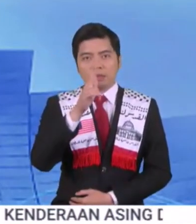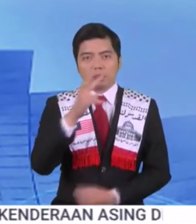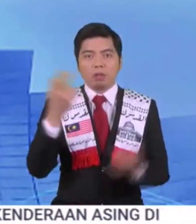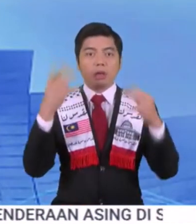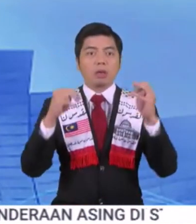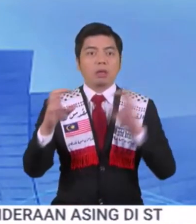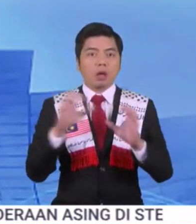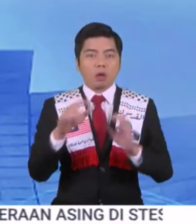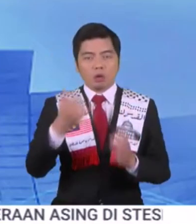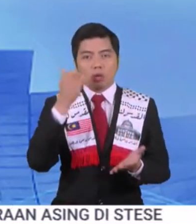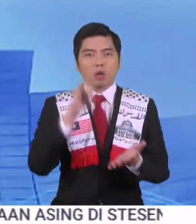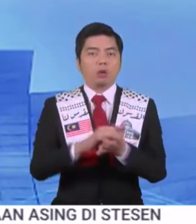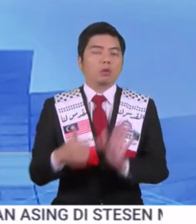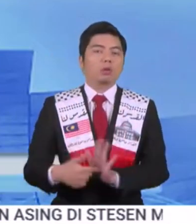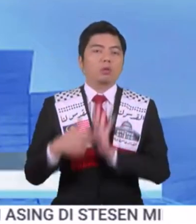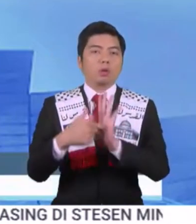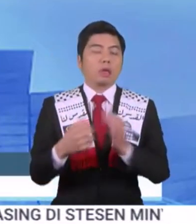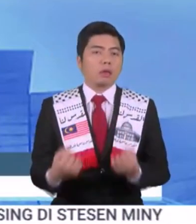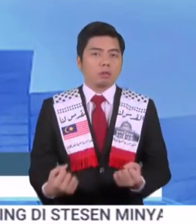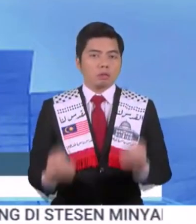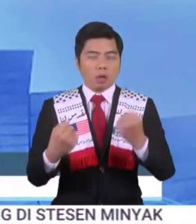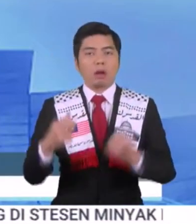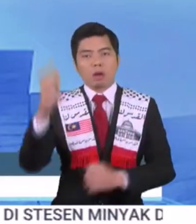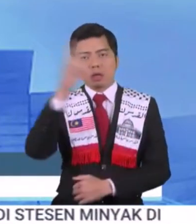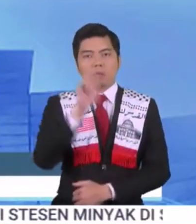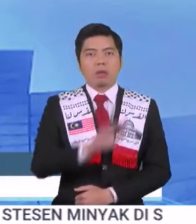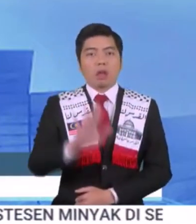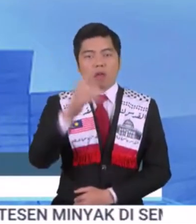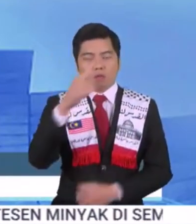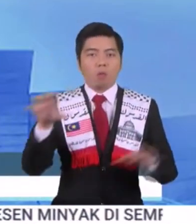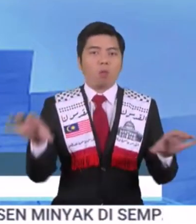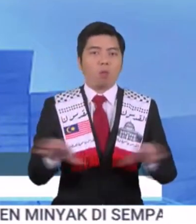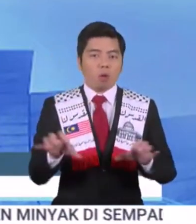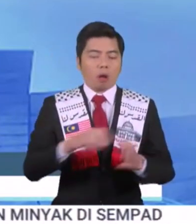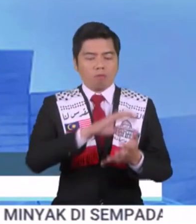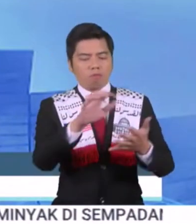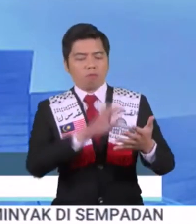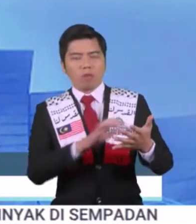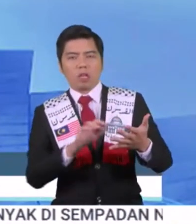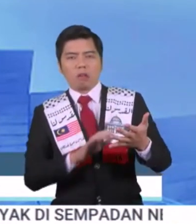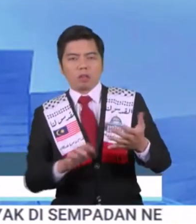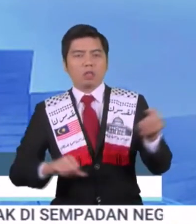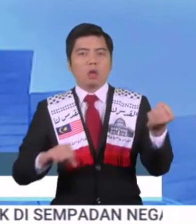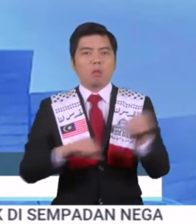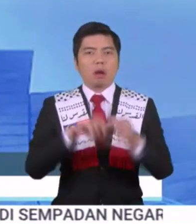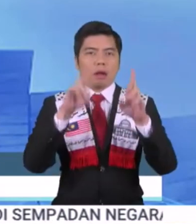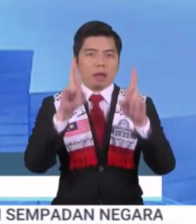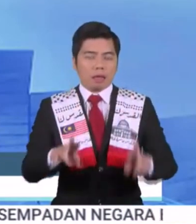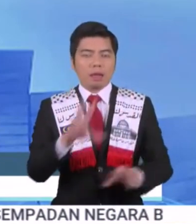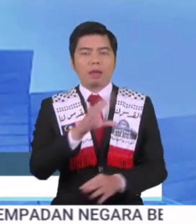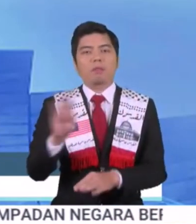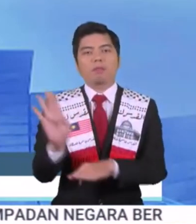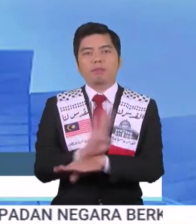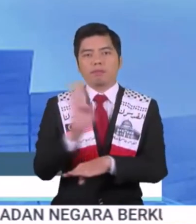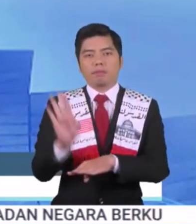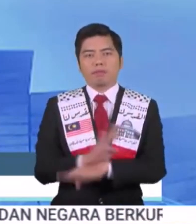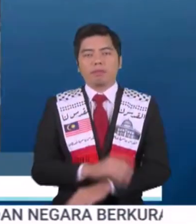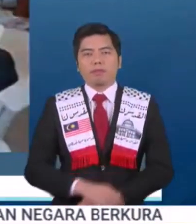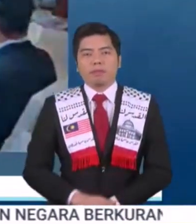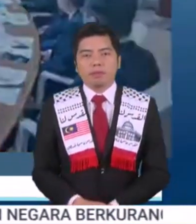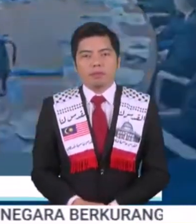itu mencerminkan asas kukuh kerajaan madani dalam melaksana dasar yang menyokong rakyat dan perniagaan.